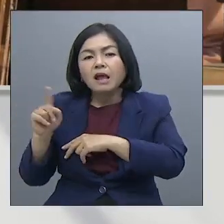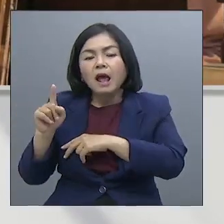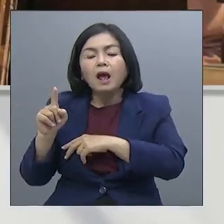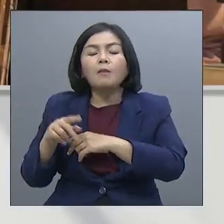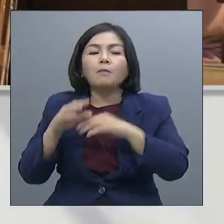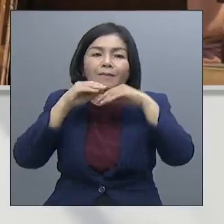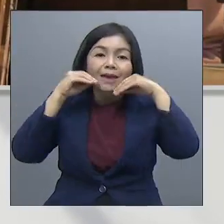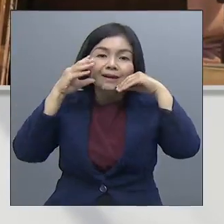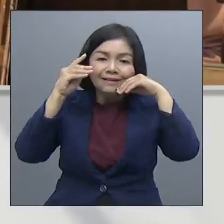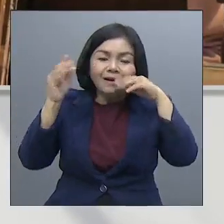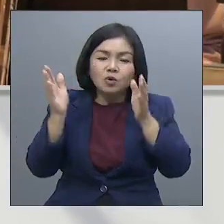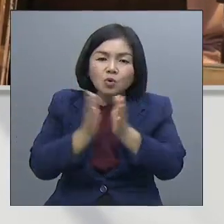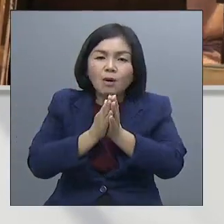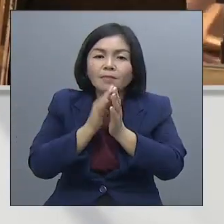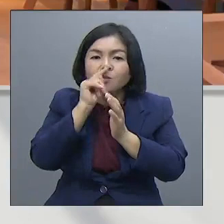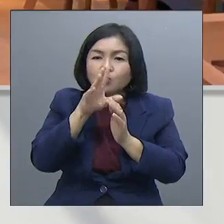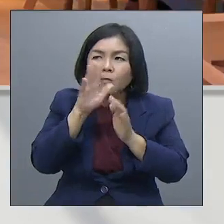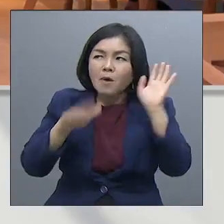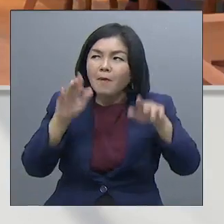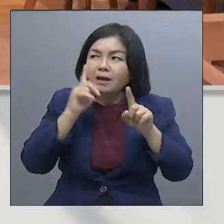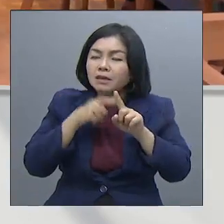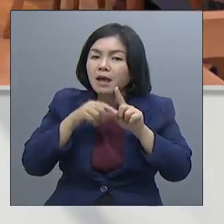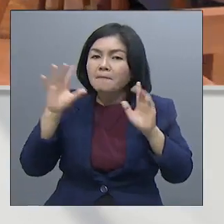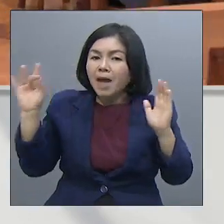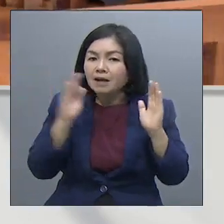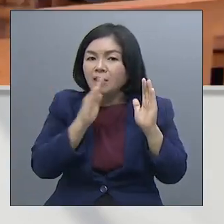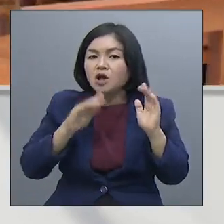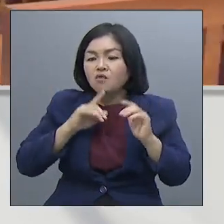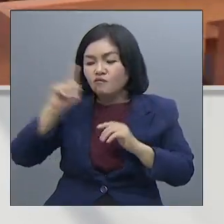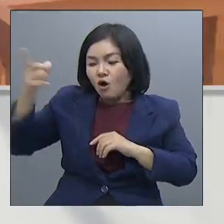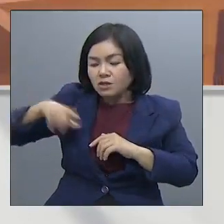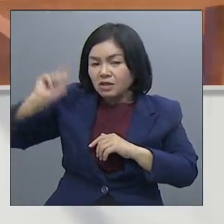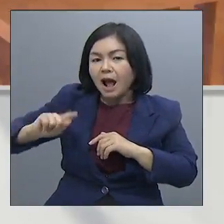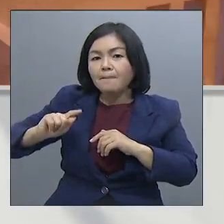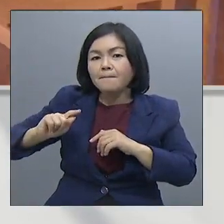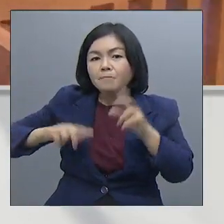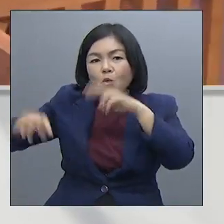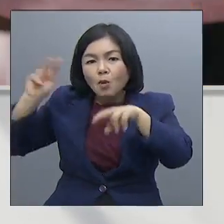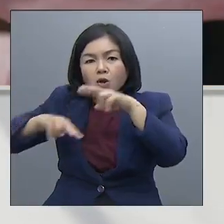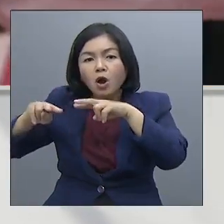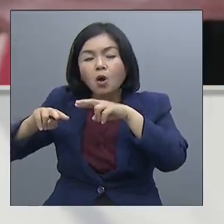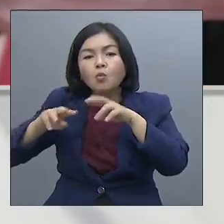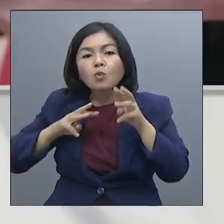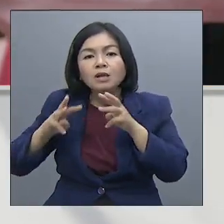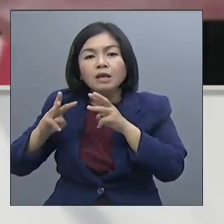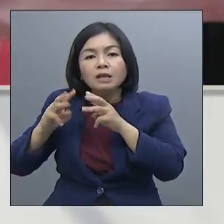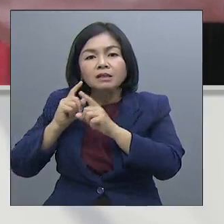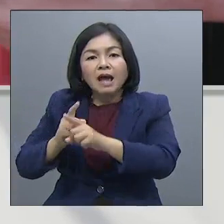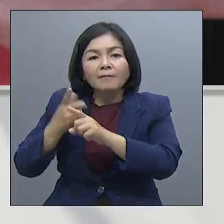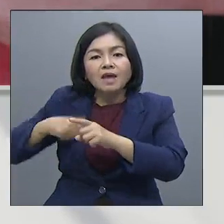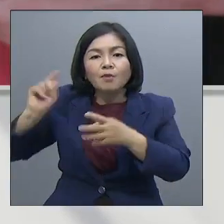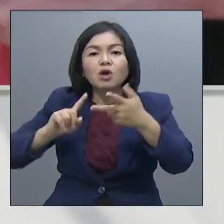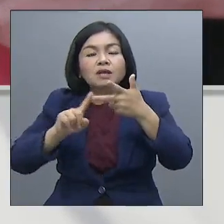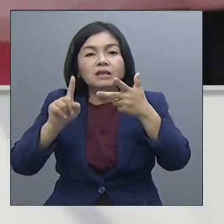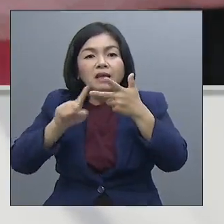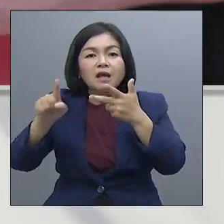เกิดขึ้นมาราวๆ8เดือนได้ค่ะศาลปกครองสูงสุดมีคำสั่งกลับคำสั่งของศาลปกครองชั้นต้นรับ